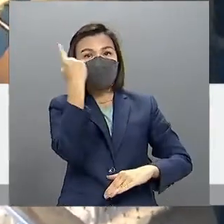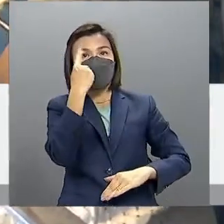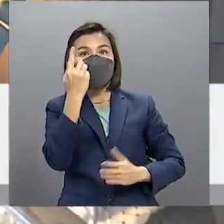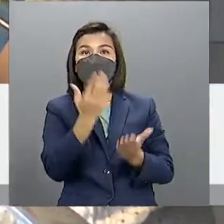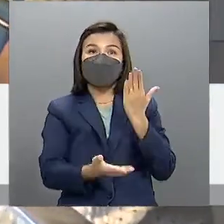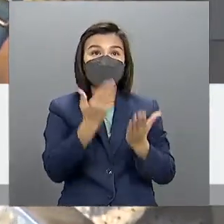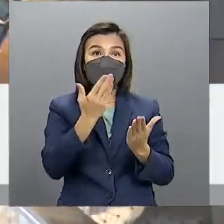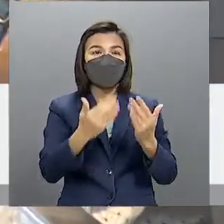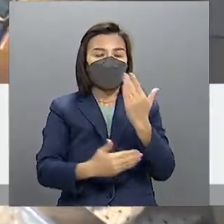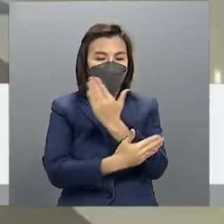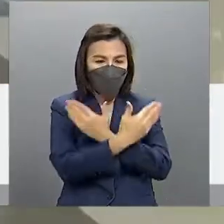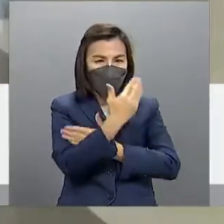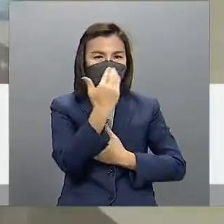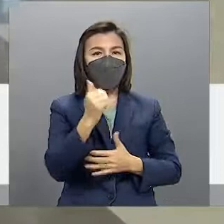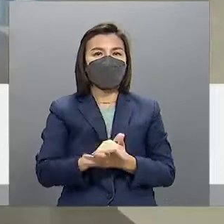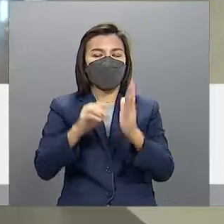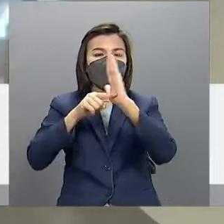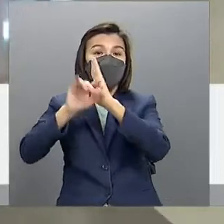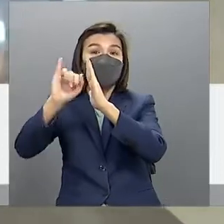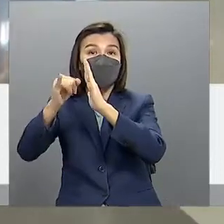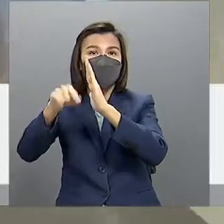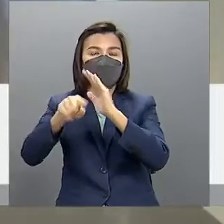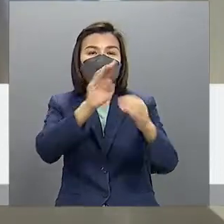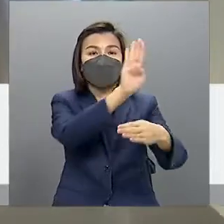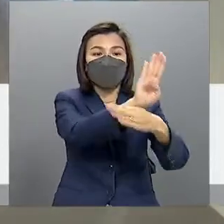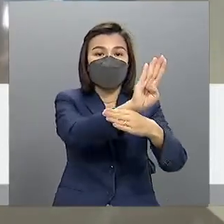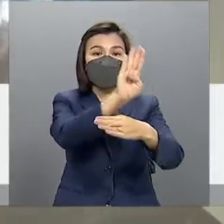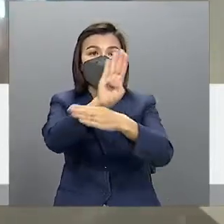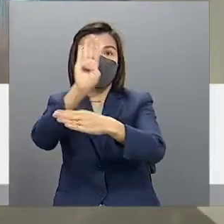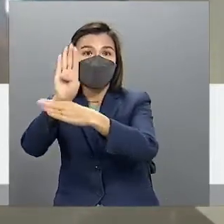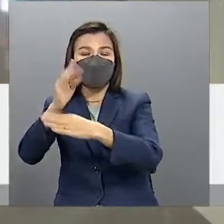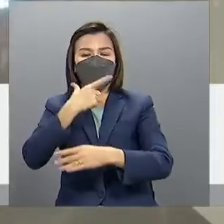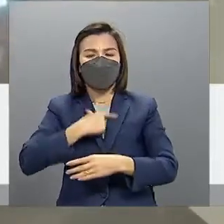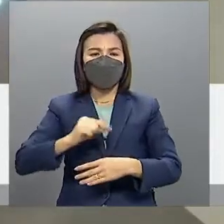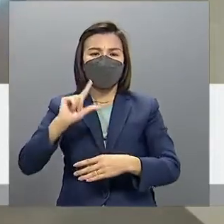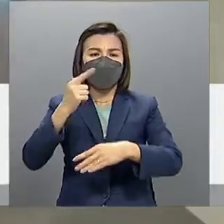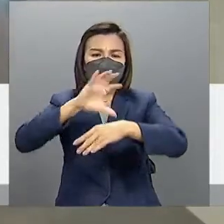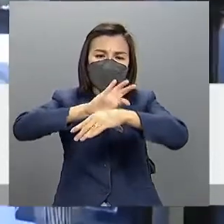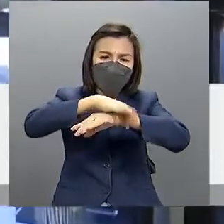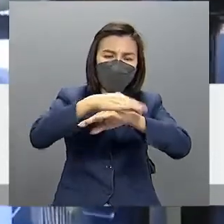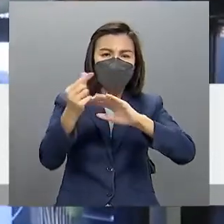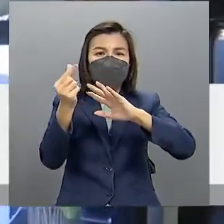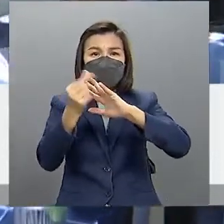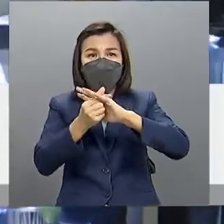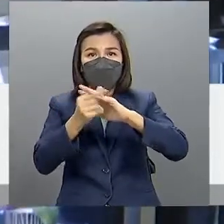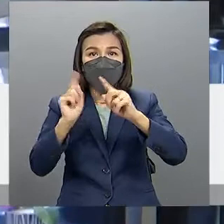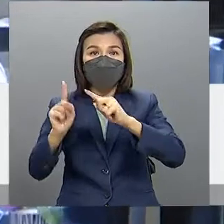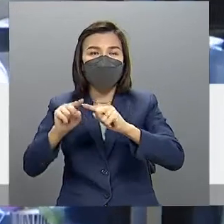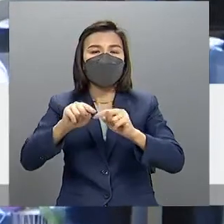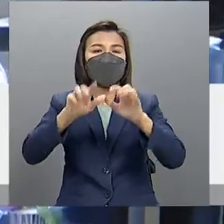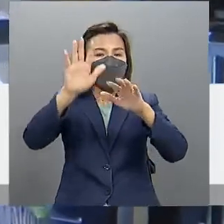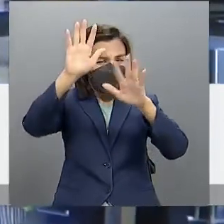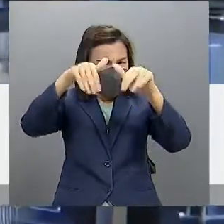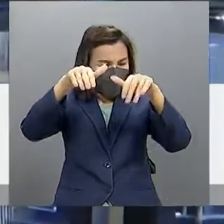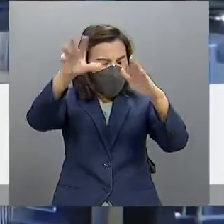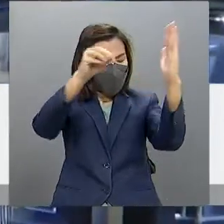จังหวัดจันทบุรีนำผู้ประกอบการเครื่องประดับไปจัดแสดงดึงกลุ่มลูกค้ากลุ่มแซนด์บ็อกซ์มาช่วยเลือกซื้อโด